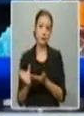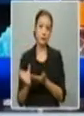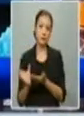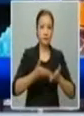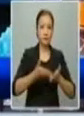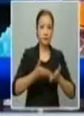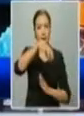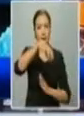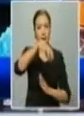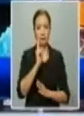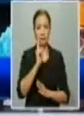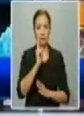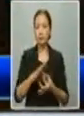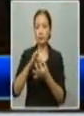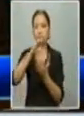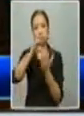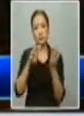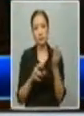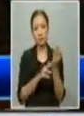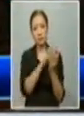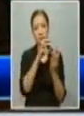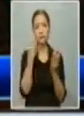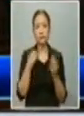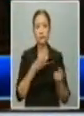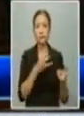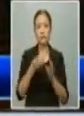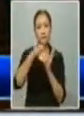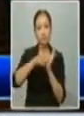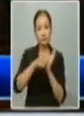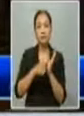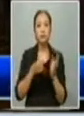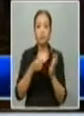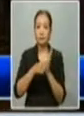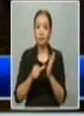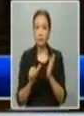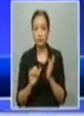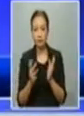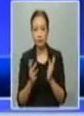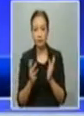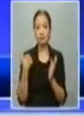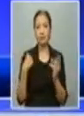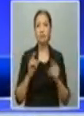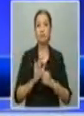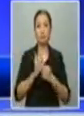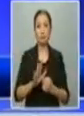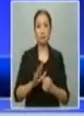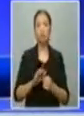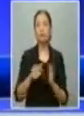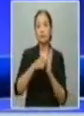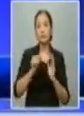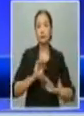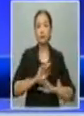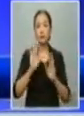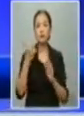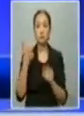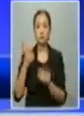งานใหญ่เชื่อมโยงกับการลงทุนในภูมิภาคโดยจะมีทั้งมาตรการภาษีและไม่ใช่ภาษีเช่นยกเว้นภาษีสินค้าที่นำเข้ามา